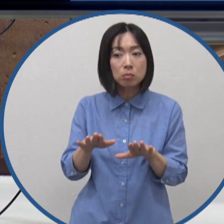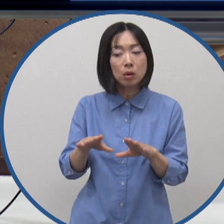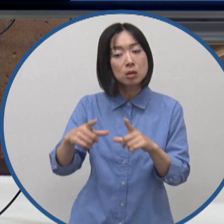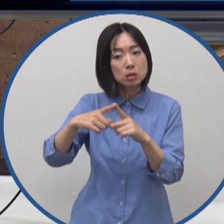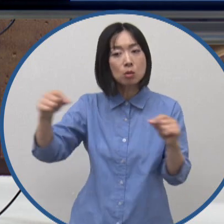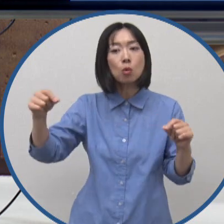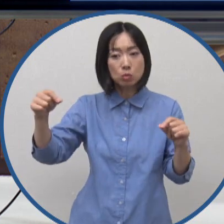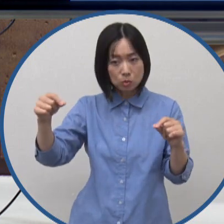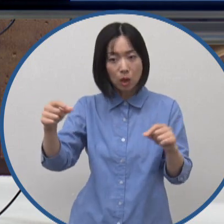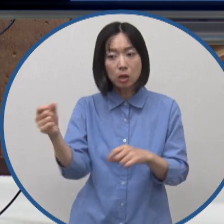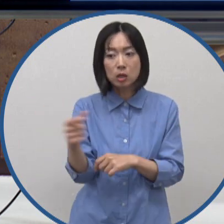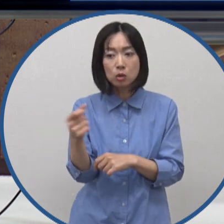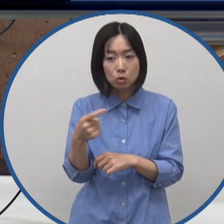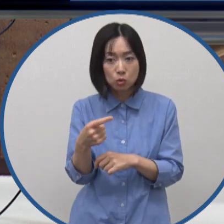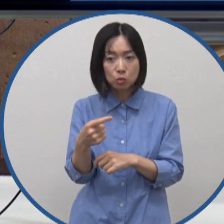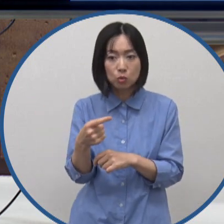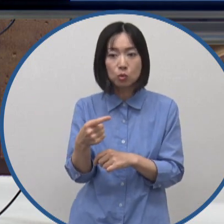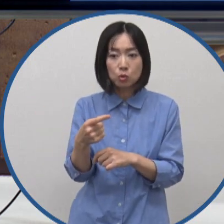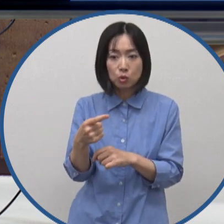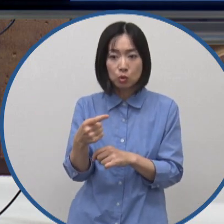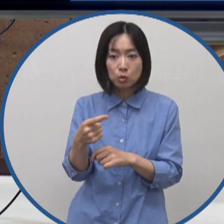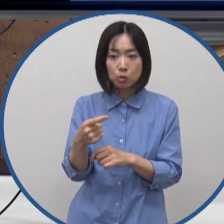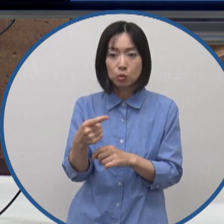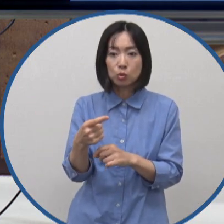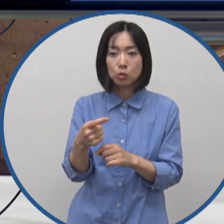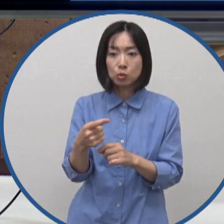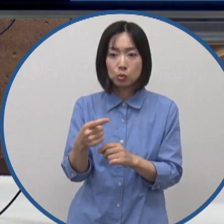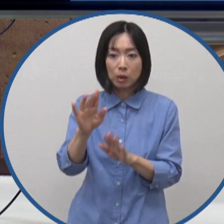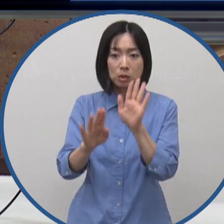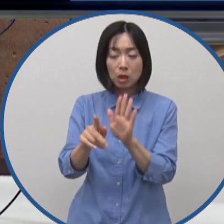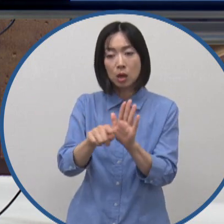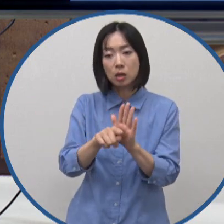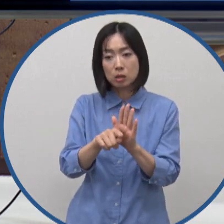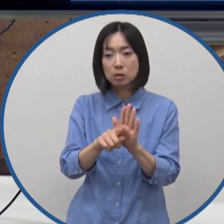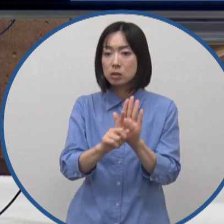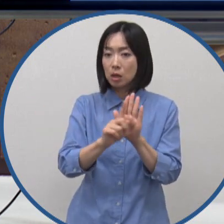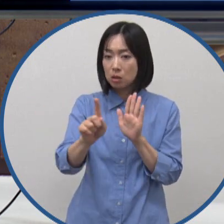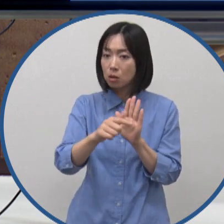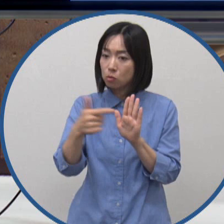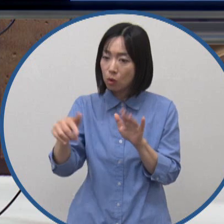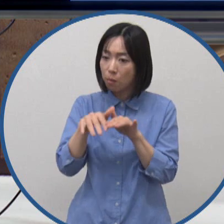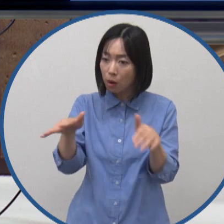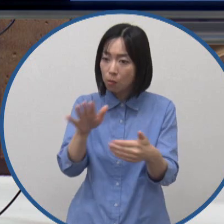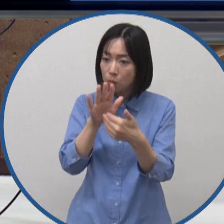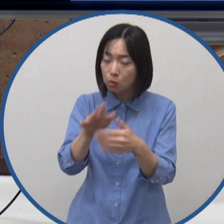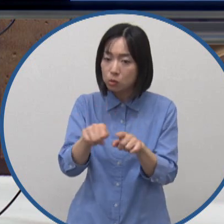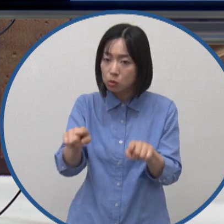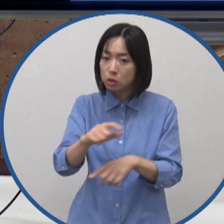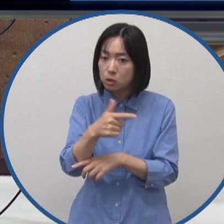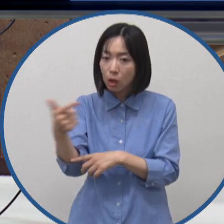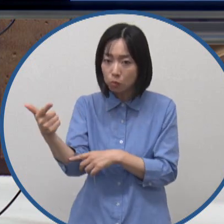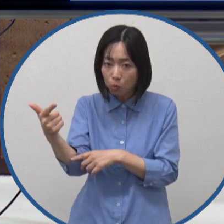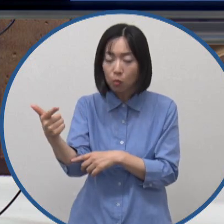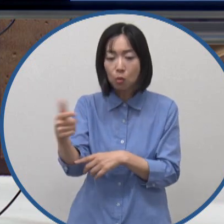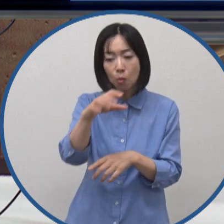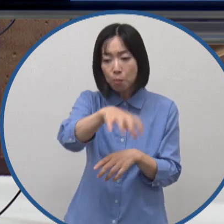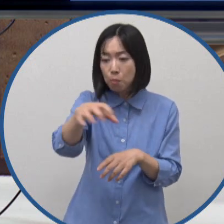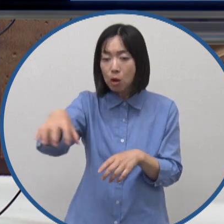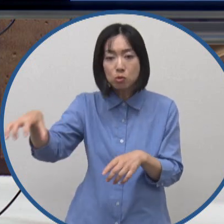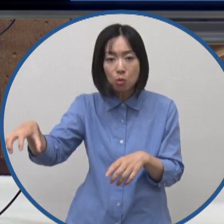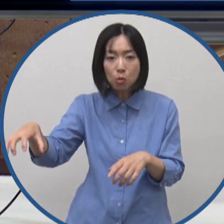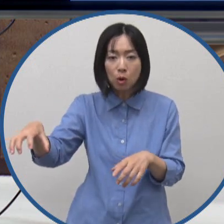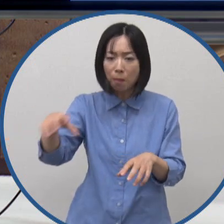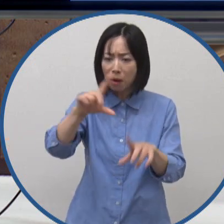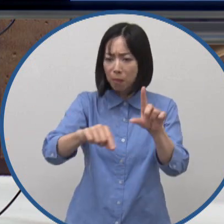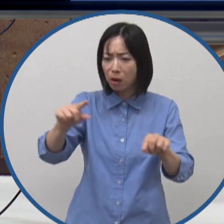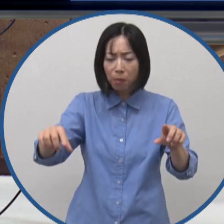で緊急事態と、そのまん延防止重点措置の都道府県がその、点在するというか、そんな状況にあると思